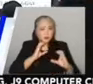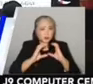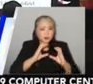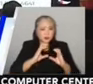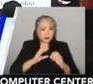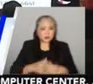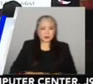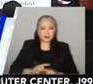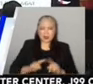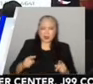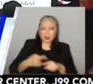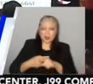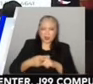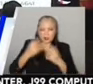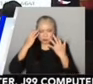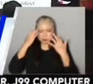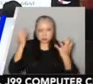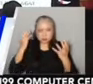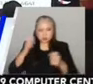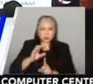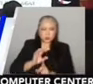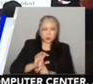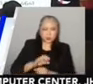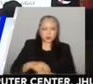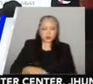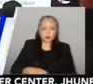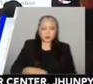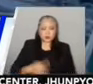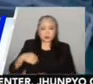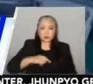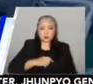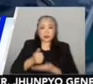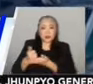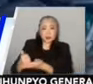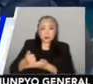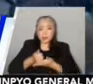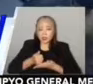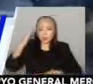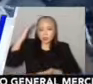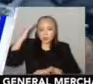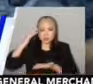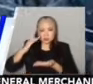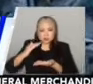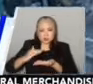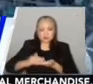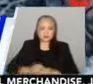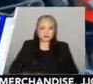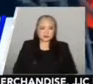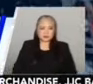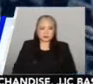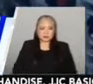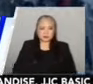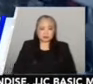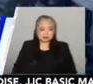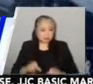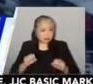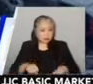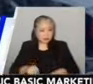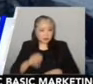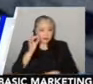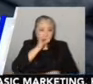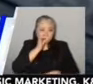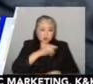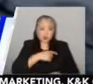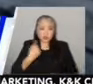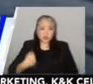nga, ay magkakapagtutulungan nating mapahupa. Pwede nga bang pumagitna ang mga Filipino-Chinese